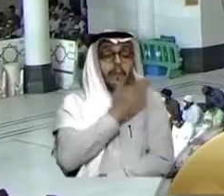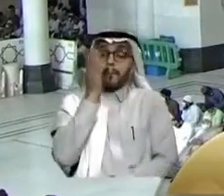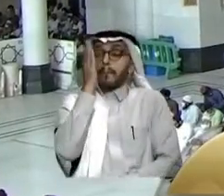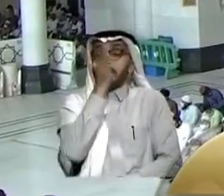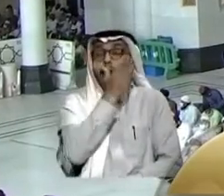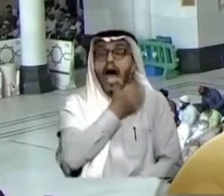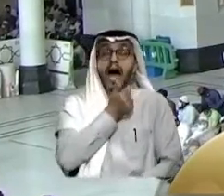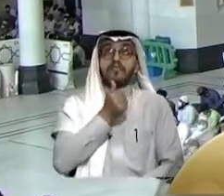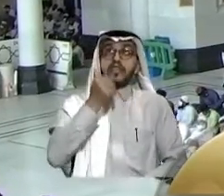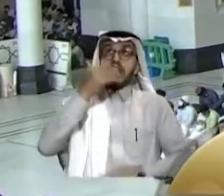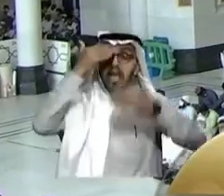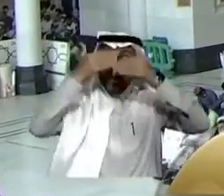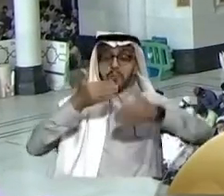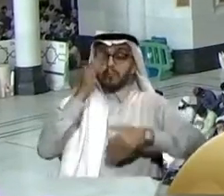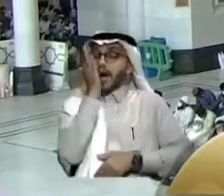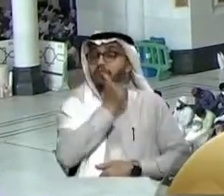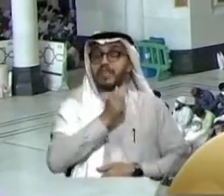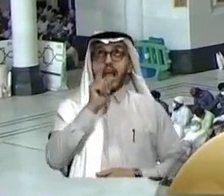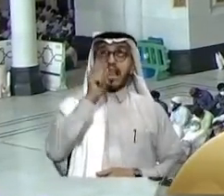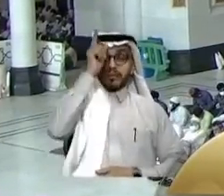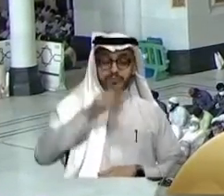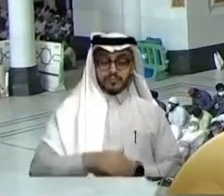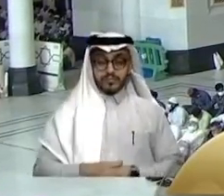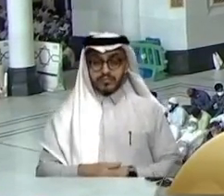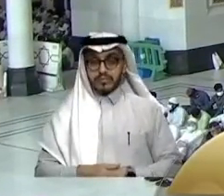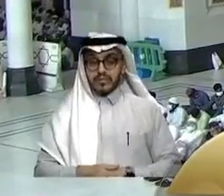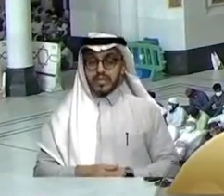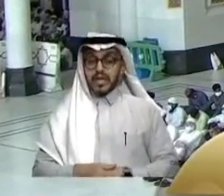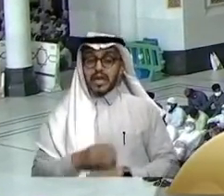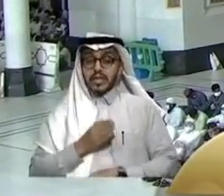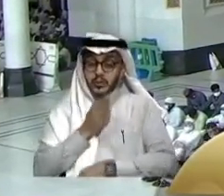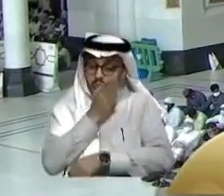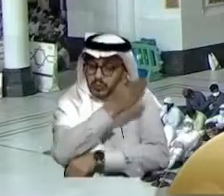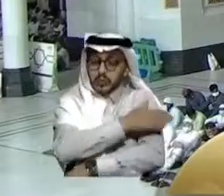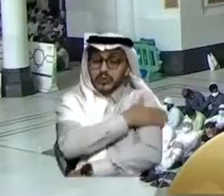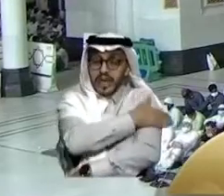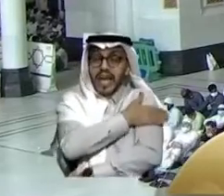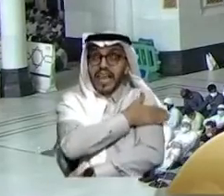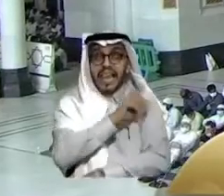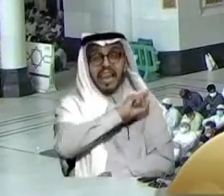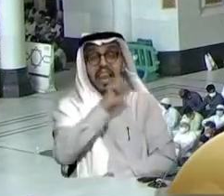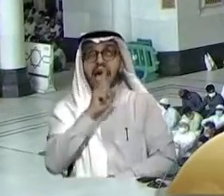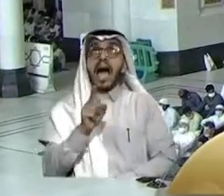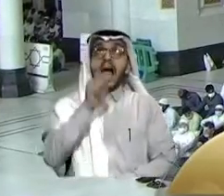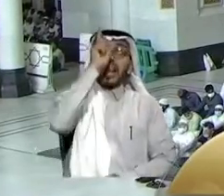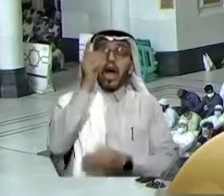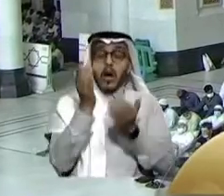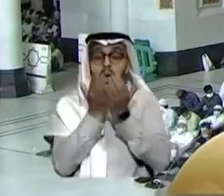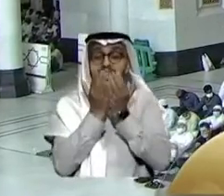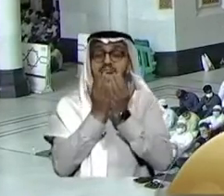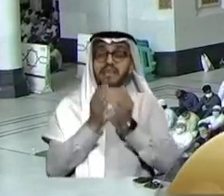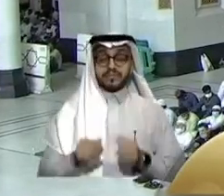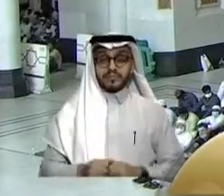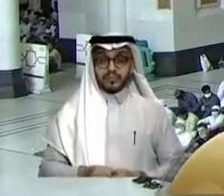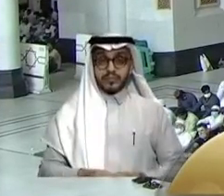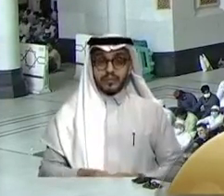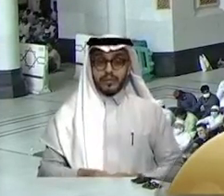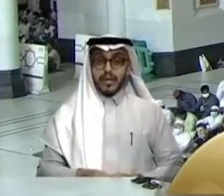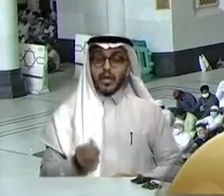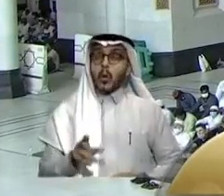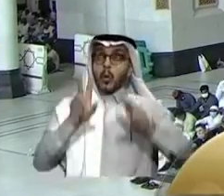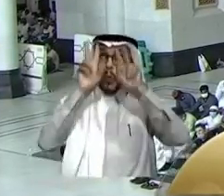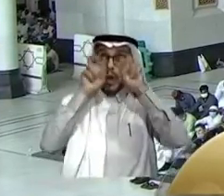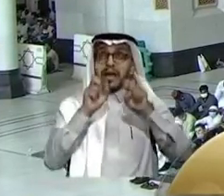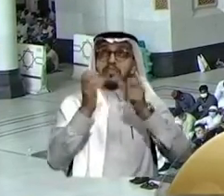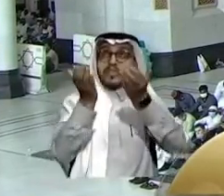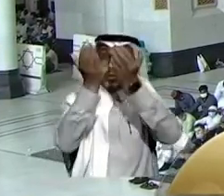وبينك من يحجبك عنه، ولم يلجئك إلى من يشفع لك إليه، ولم